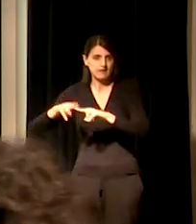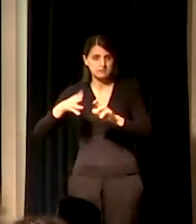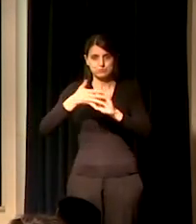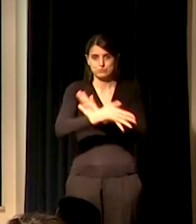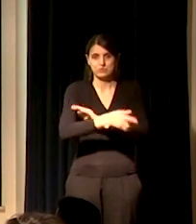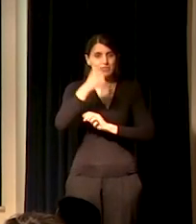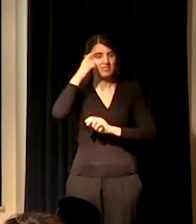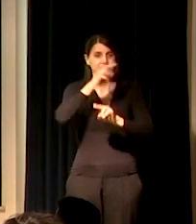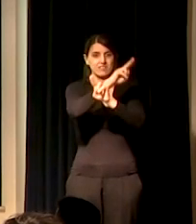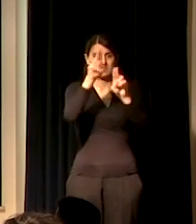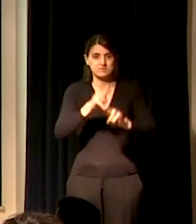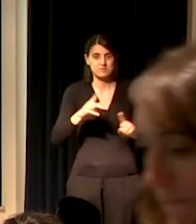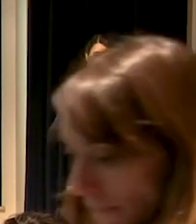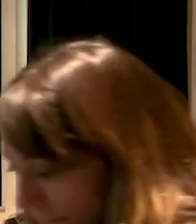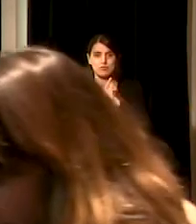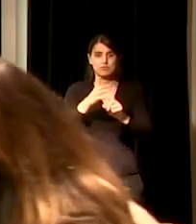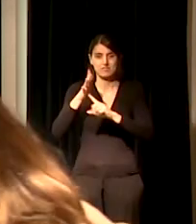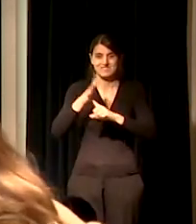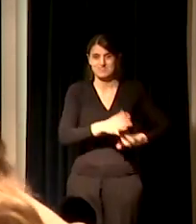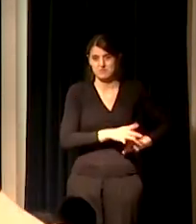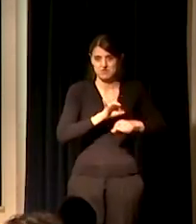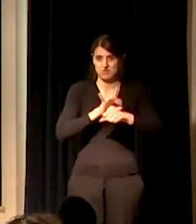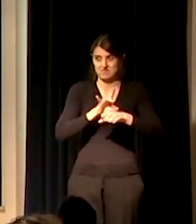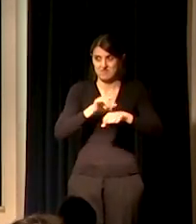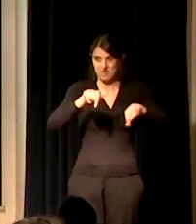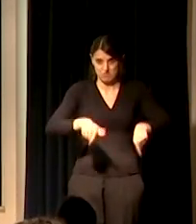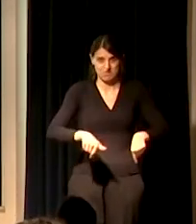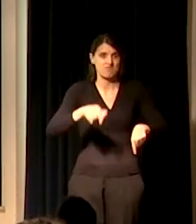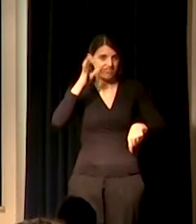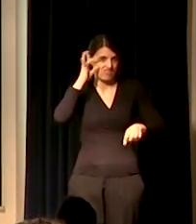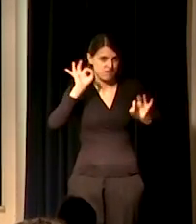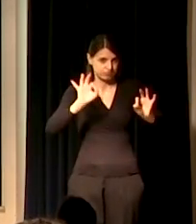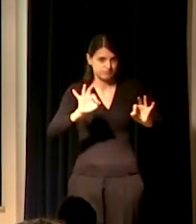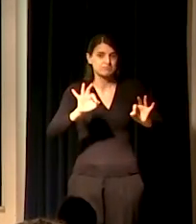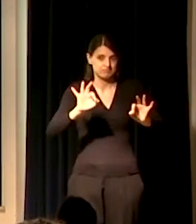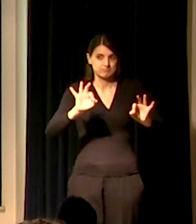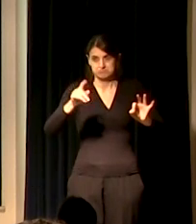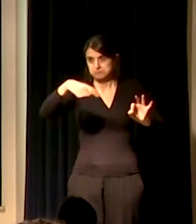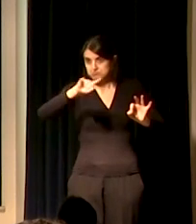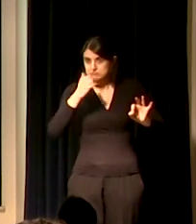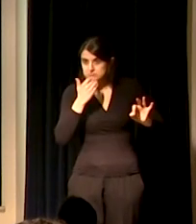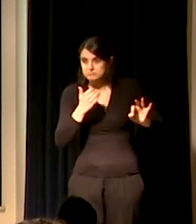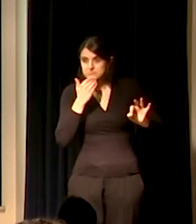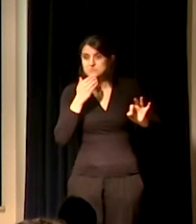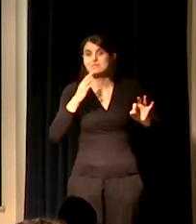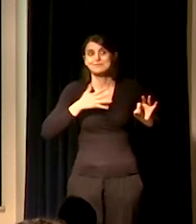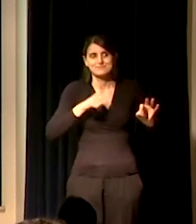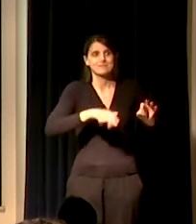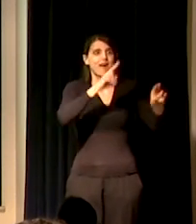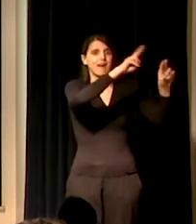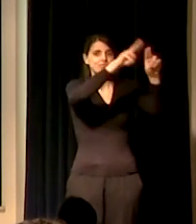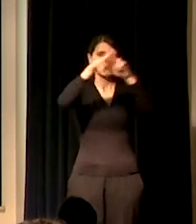Dia Internacional contra la Discriminació Racial, que és avui. Per si no ho sabíeu, sapigueu que hi ha diferents actes. Potser és un dels